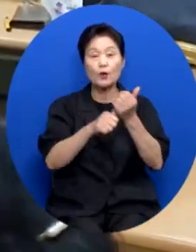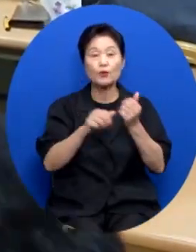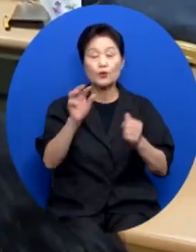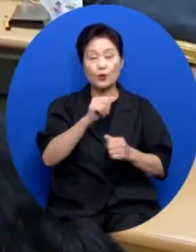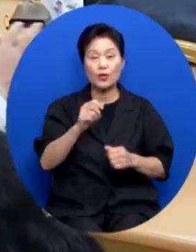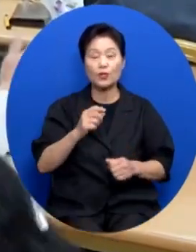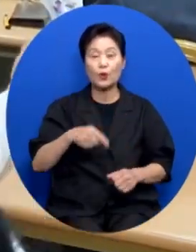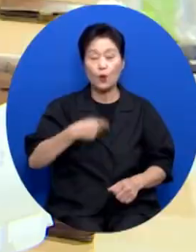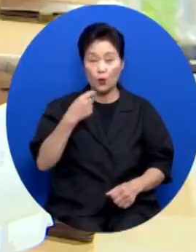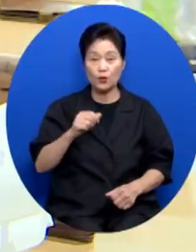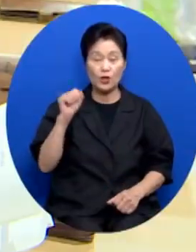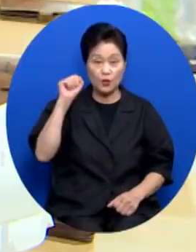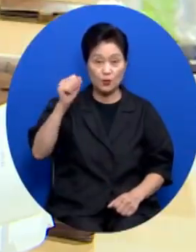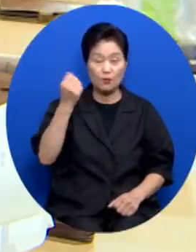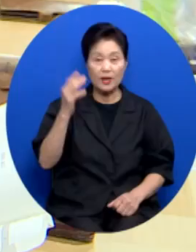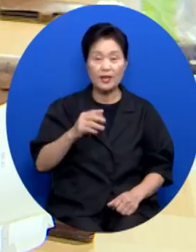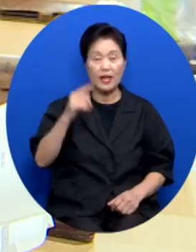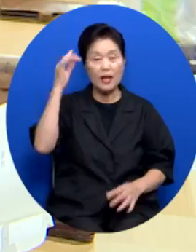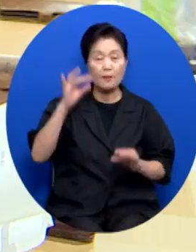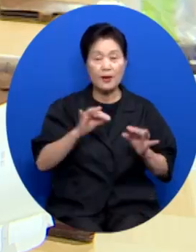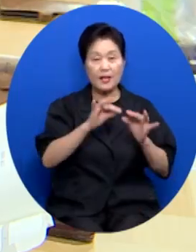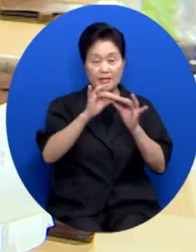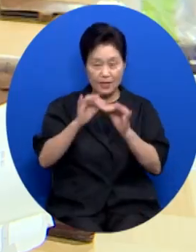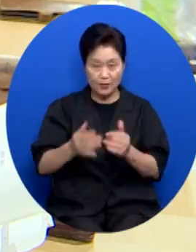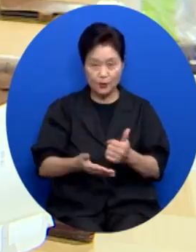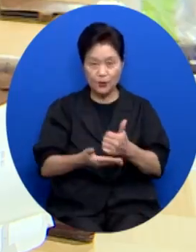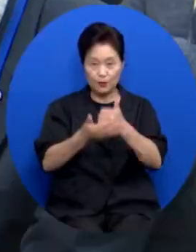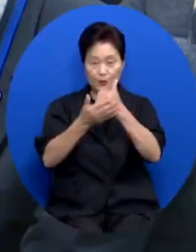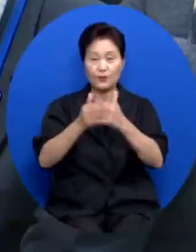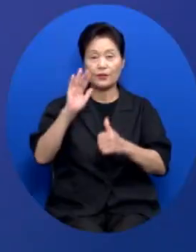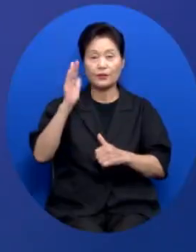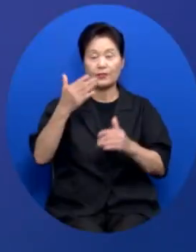단독 출마해 총대들의 만장일치로 추대됐습니다.